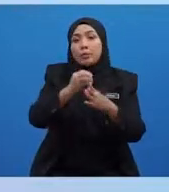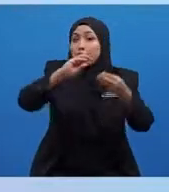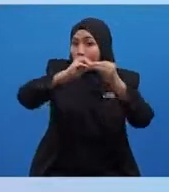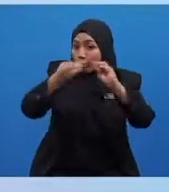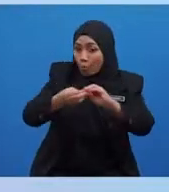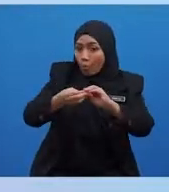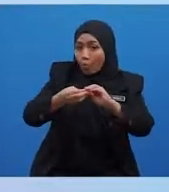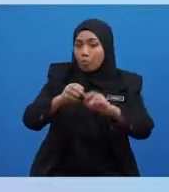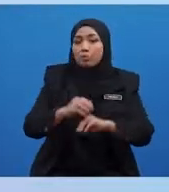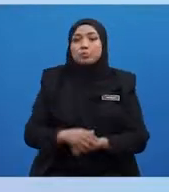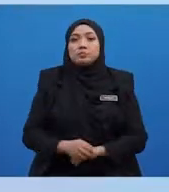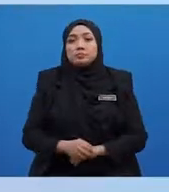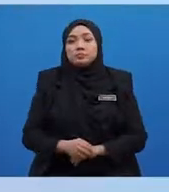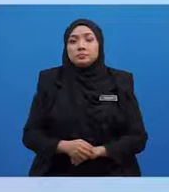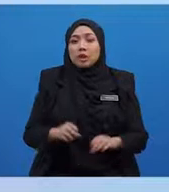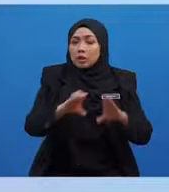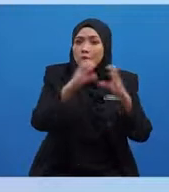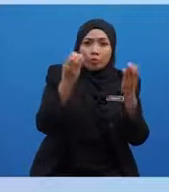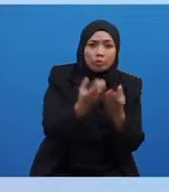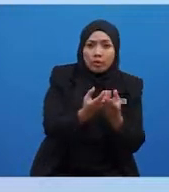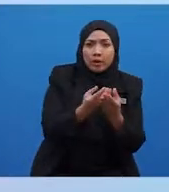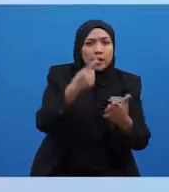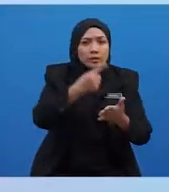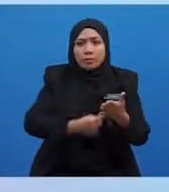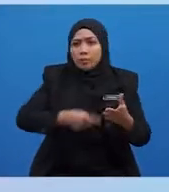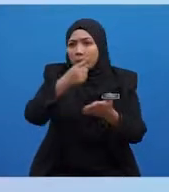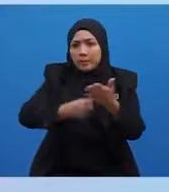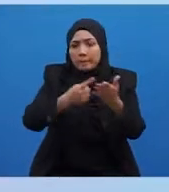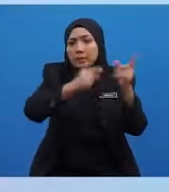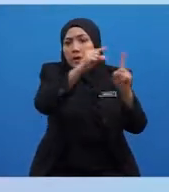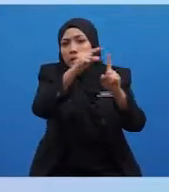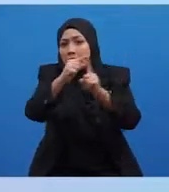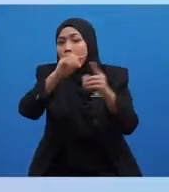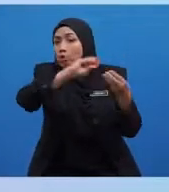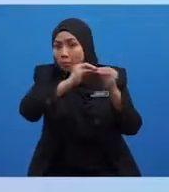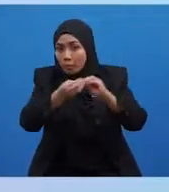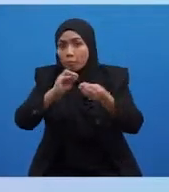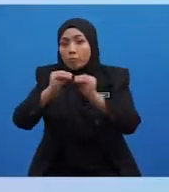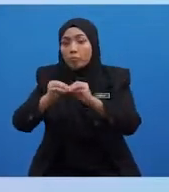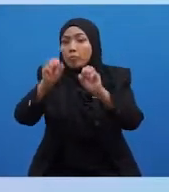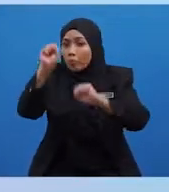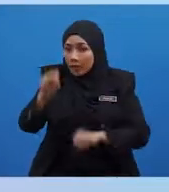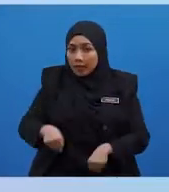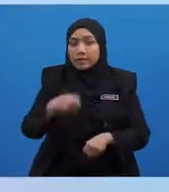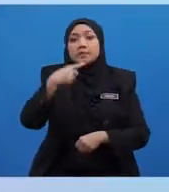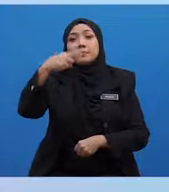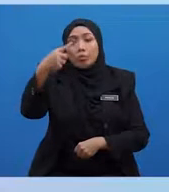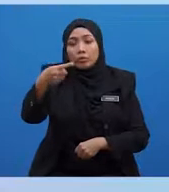sekumpulan perkataan atau perkataan-perkataan, nombor-nombor yang boleh disebut.